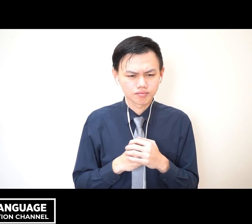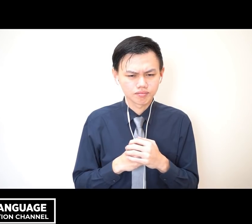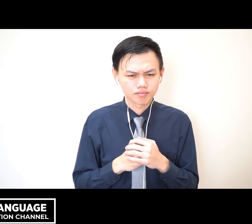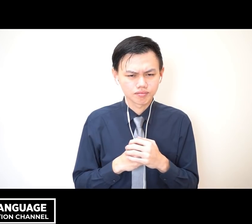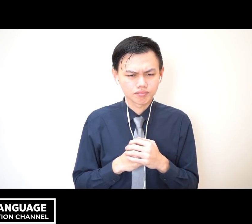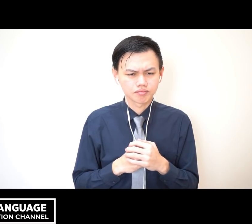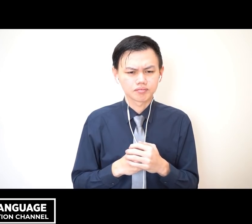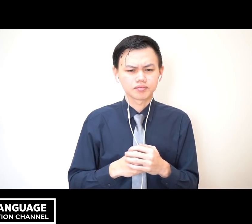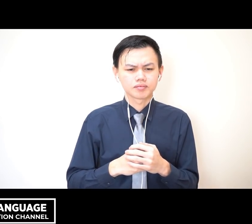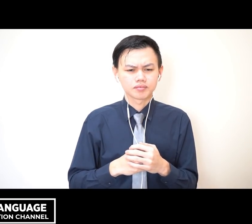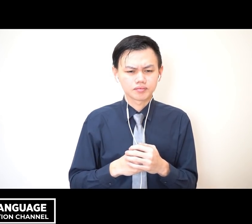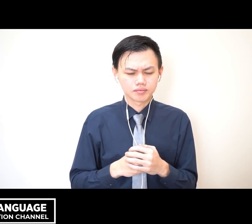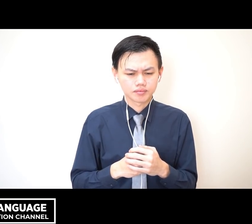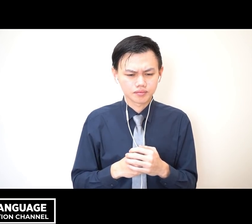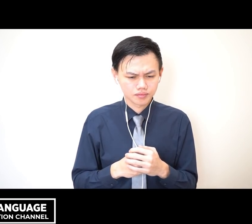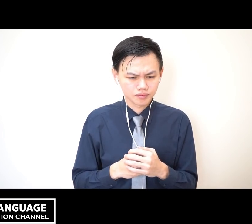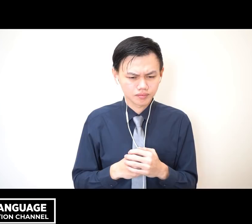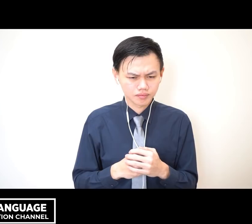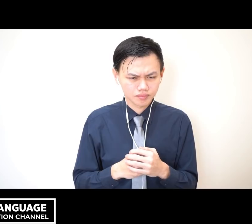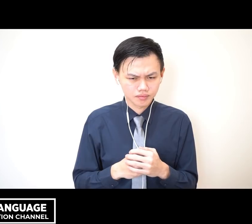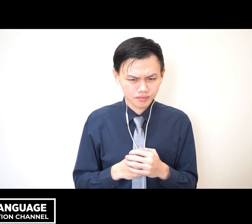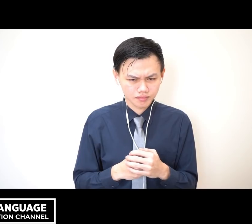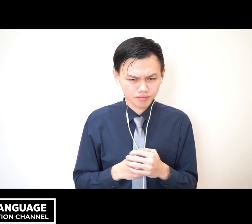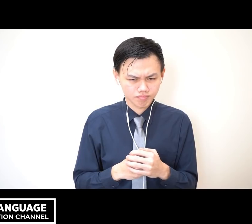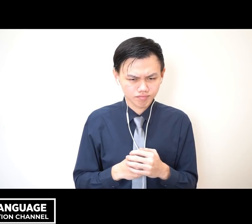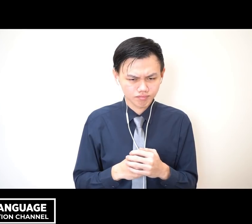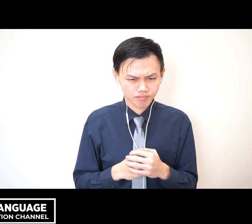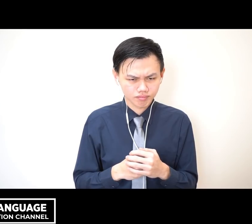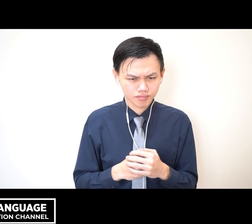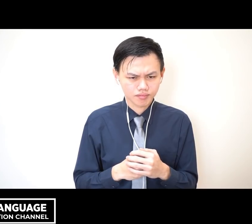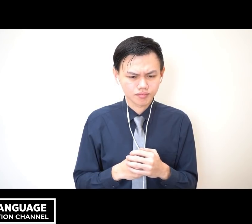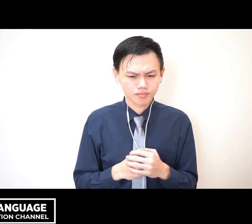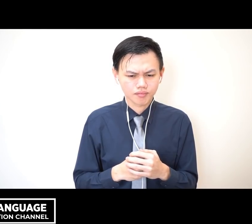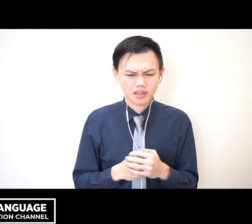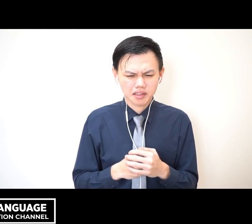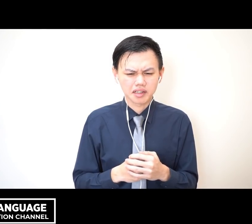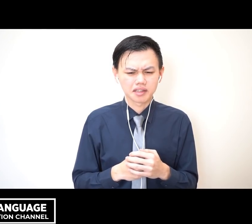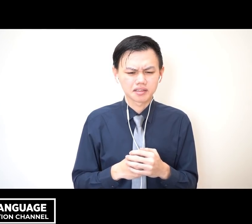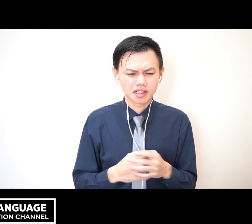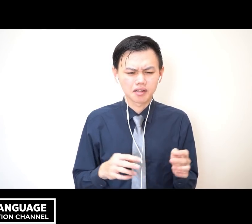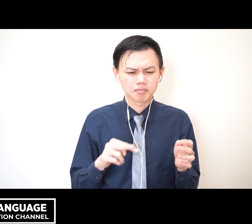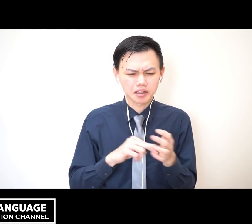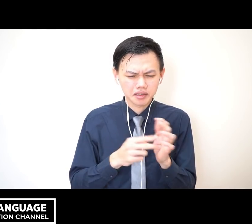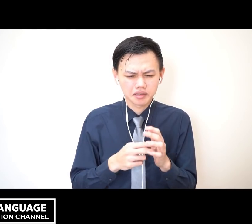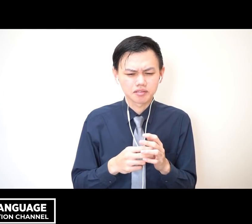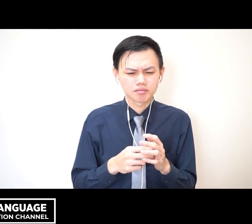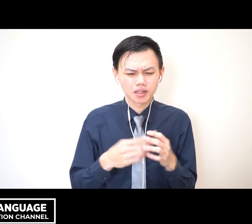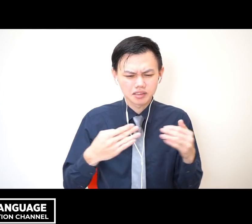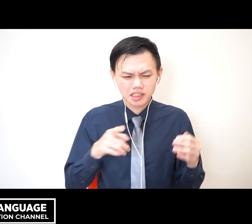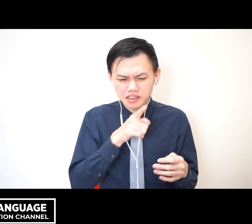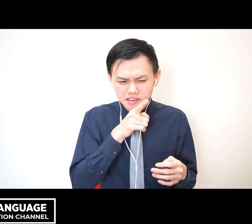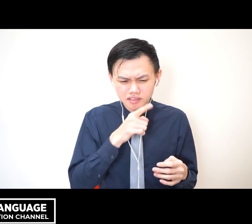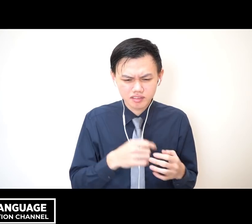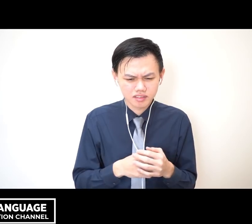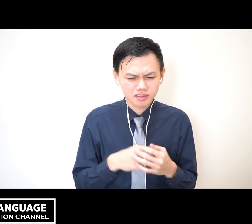Allah tidak marah lagi kepada kita. Bahasa Inggrisnya dikatakan begini, this is love. He loved